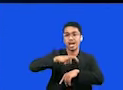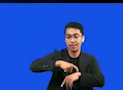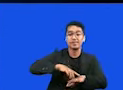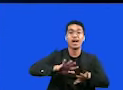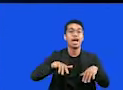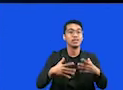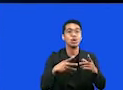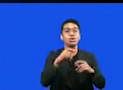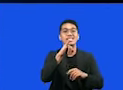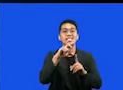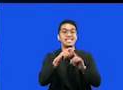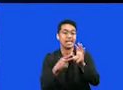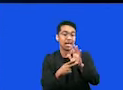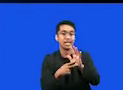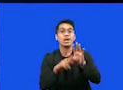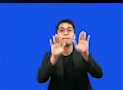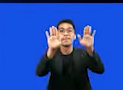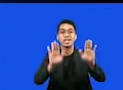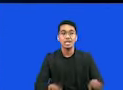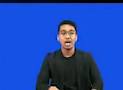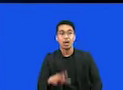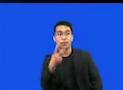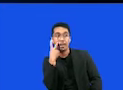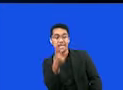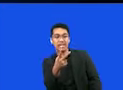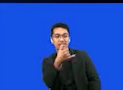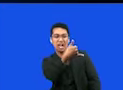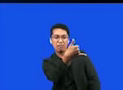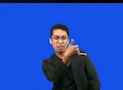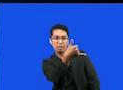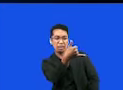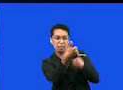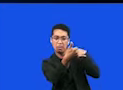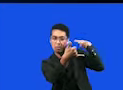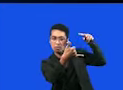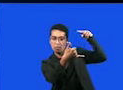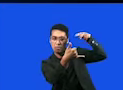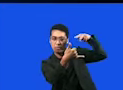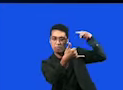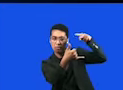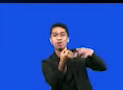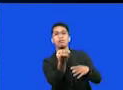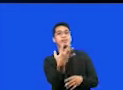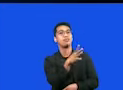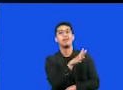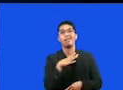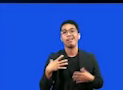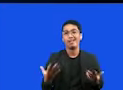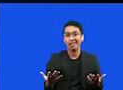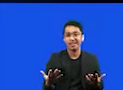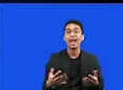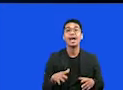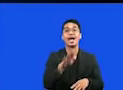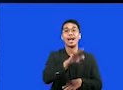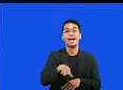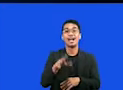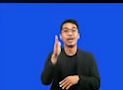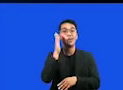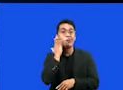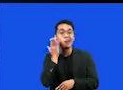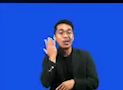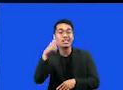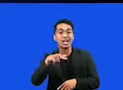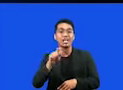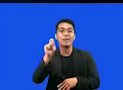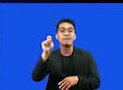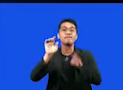ngelihatin handphone itu berapa lama sih Nah ini nah ini untuk anak muda sekarang ini generasi Z mereka menggunakan